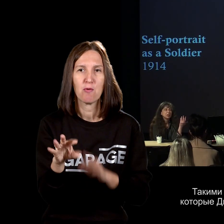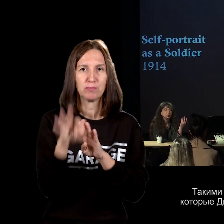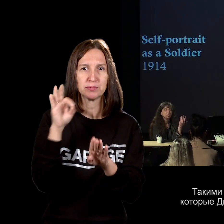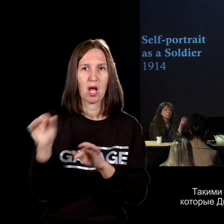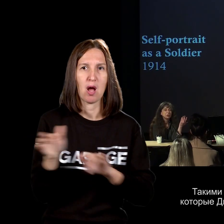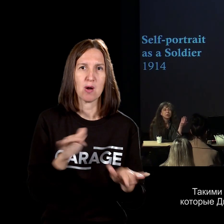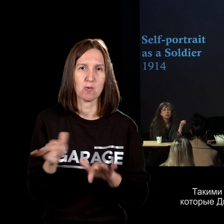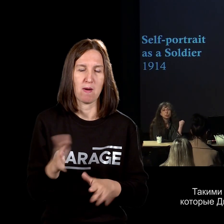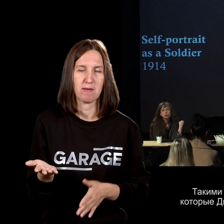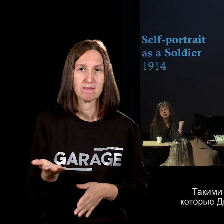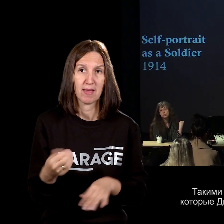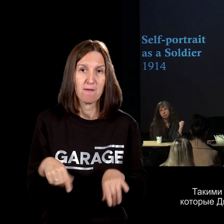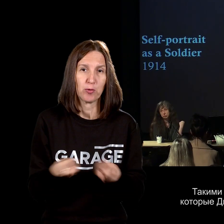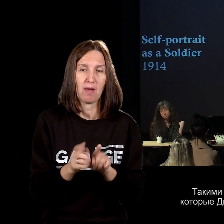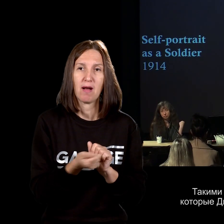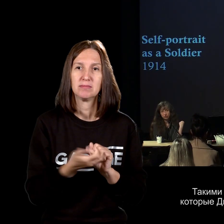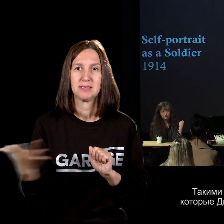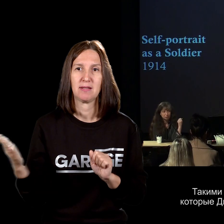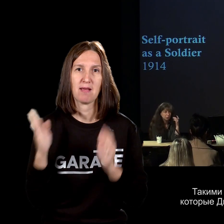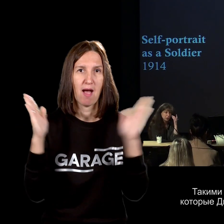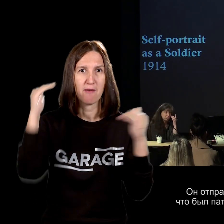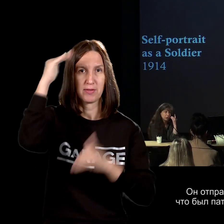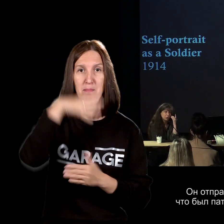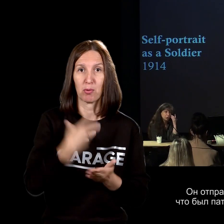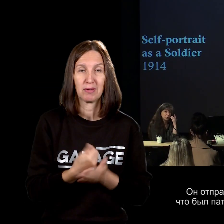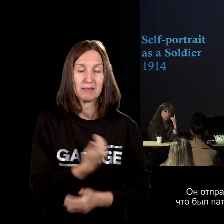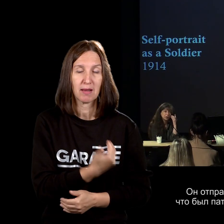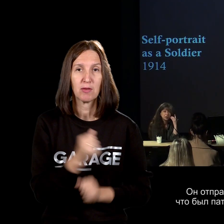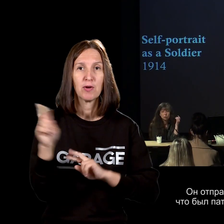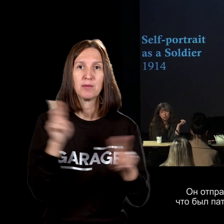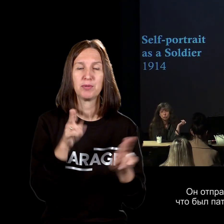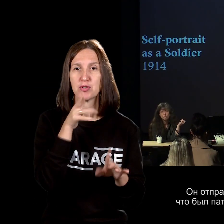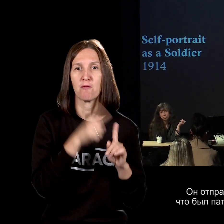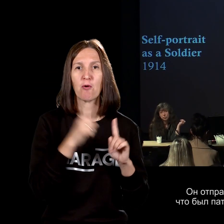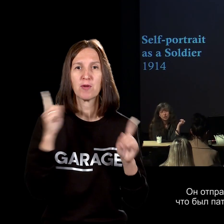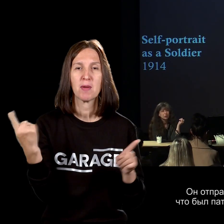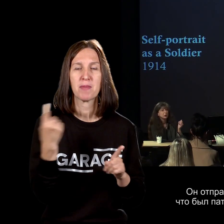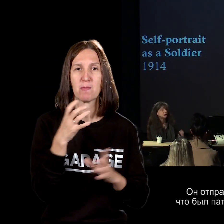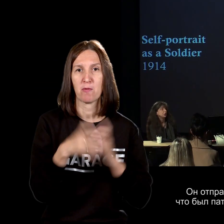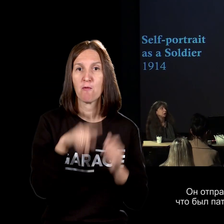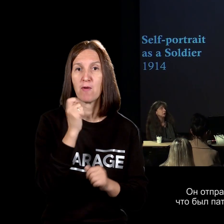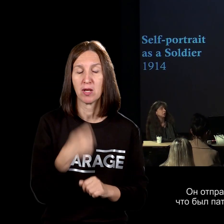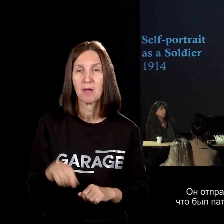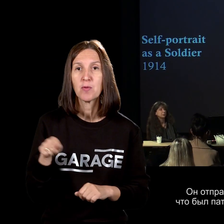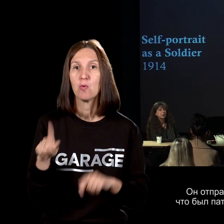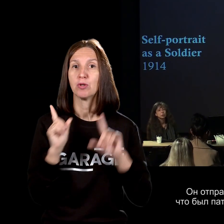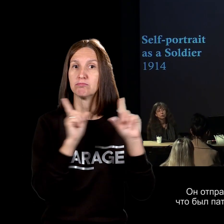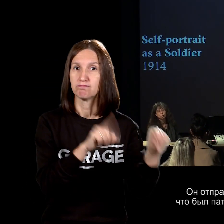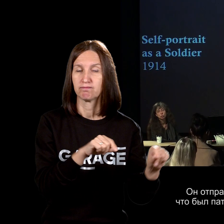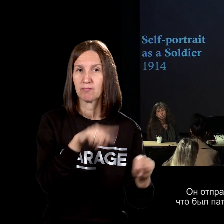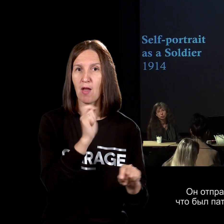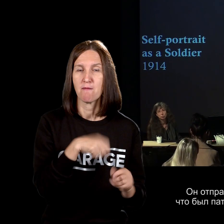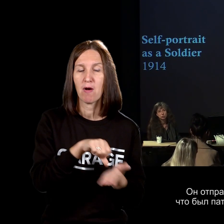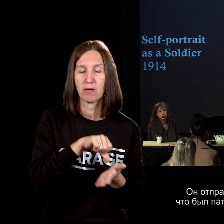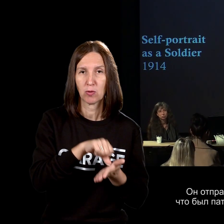автопортретов, стали автопортреты, которые он пишет во время Первой мировой войны. На Первую мировую войну он отправляется добровольцем, и в отличие от… не